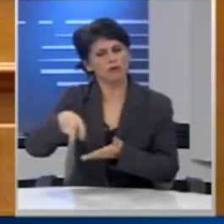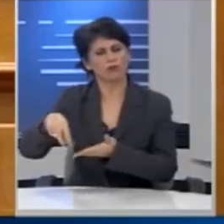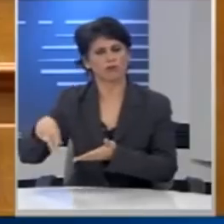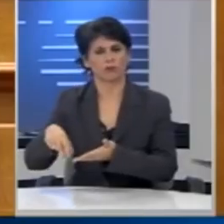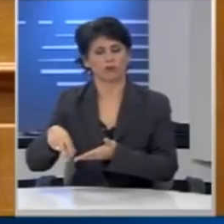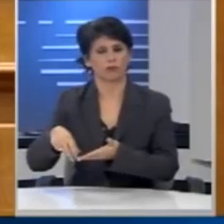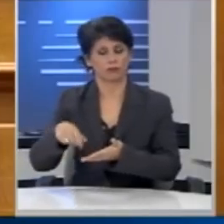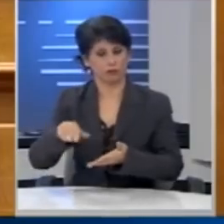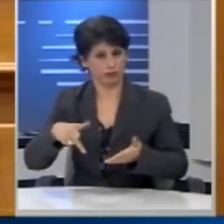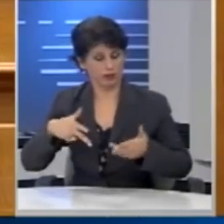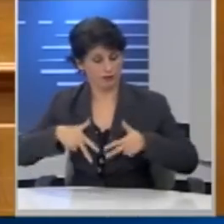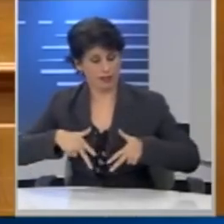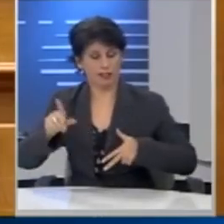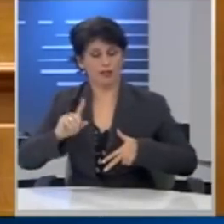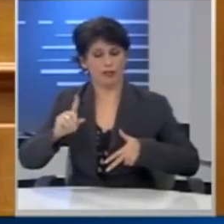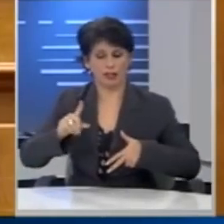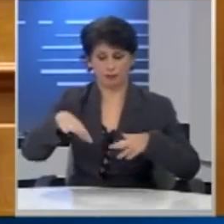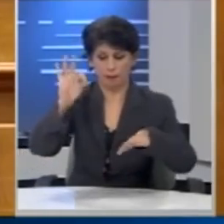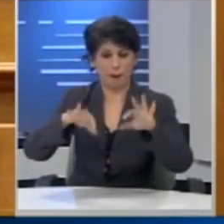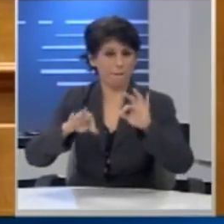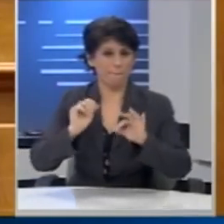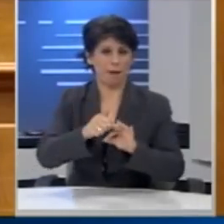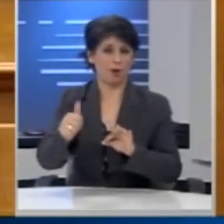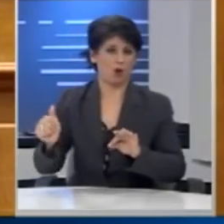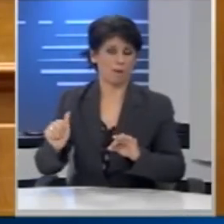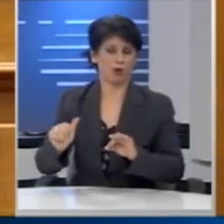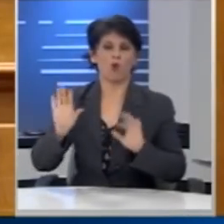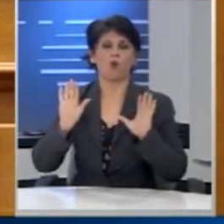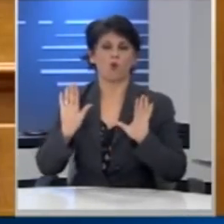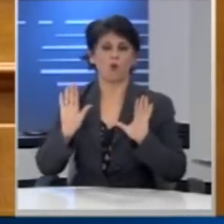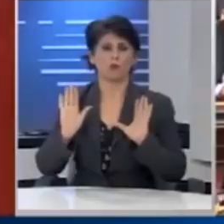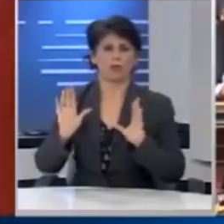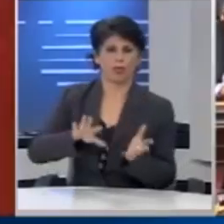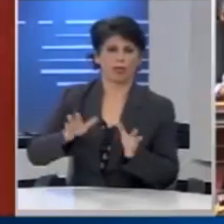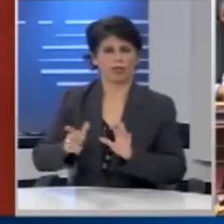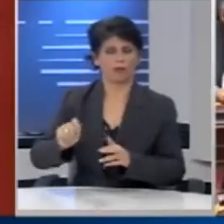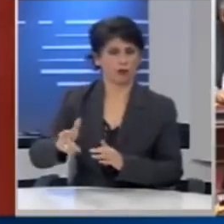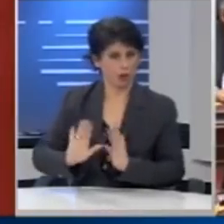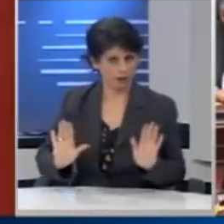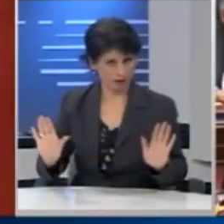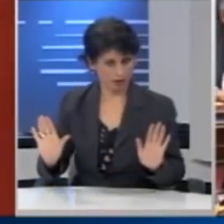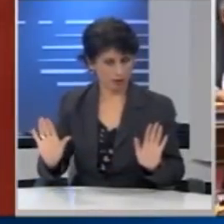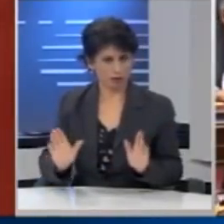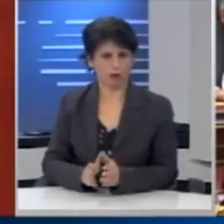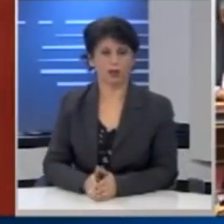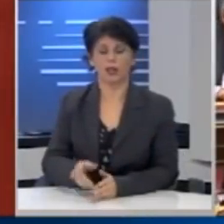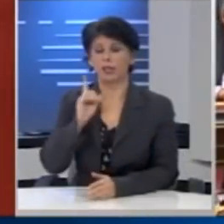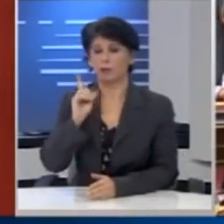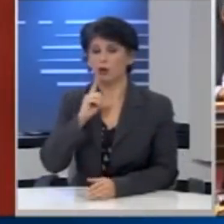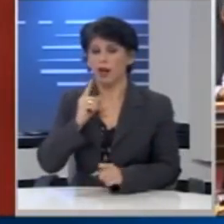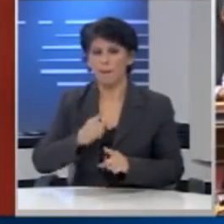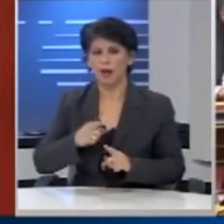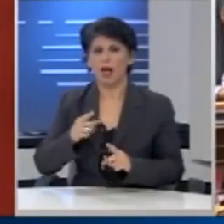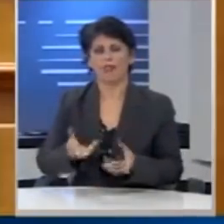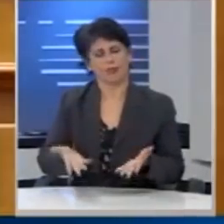την κυβέρνηση μεμονωμένες ούτε αντιφατικές στοχεύσεις. Η πρώτη απλά